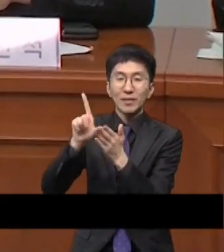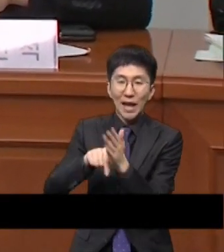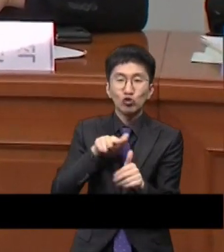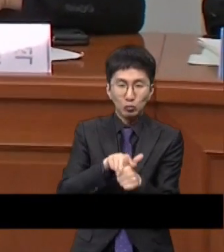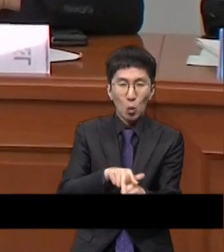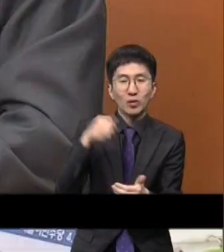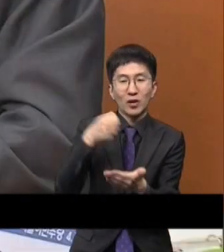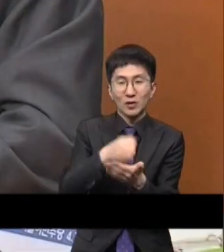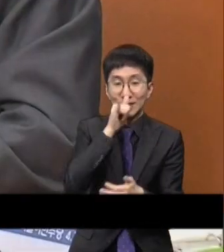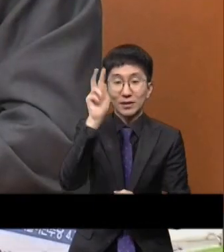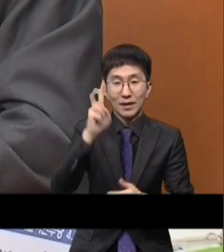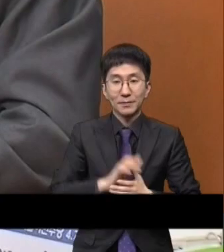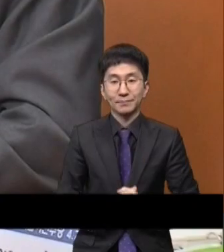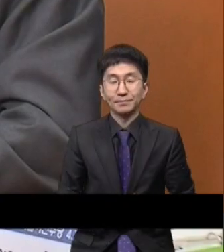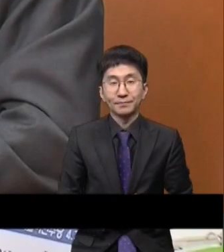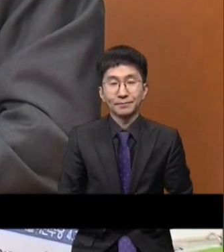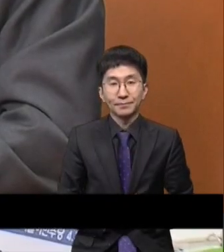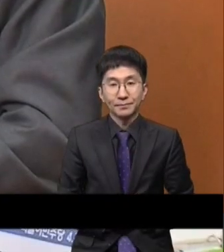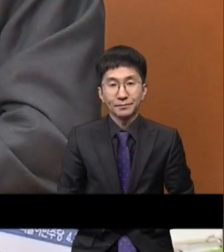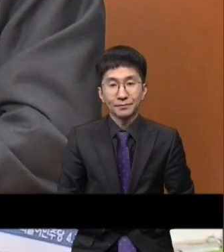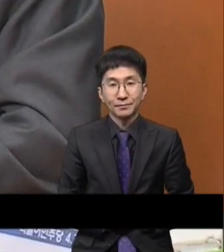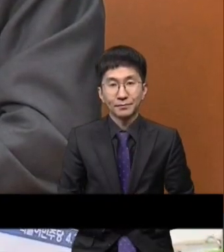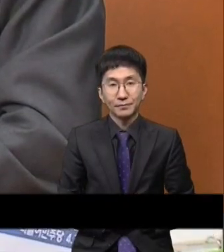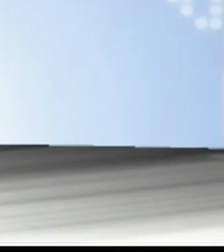걸로 보입니다. SBS 이현영입니다.